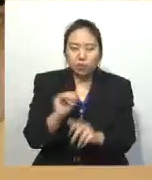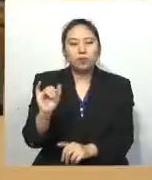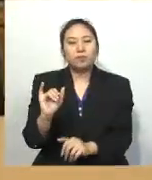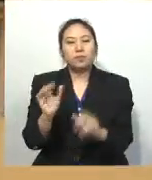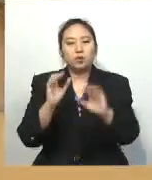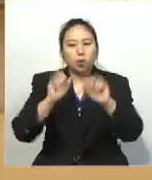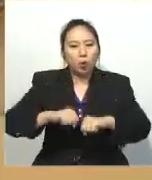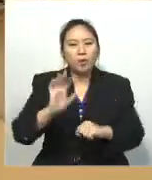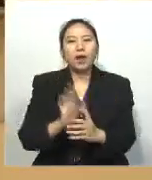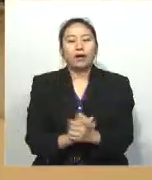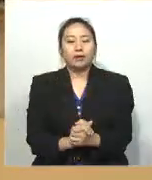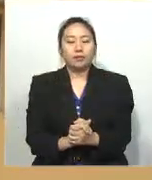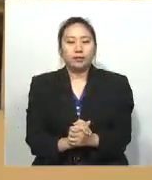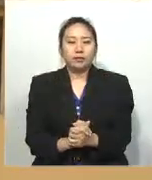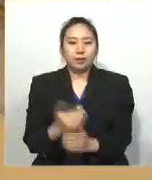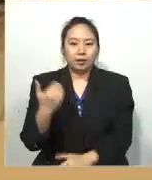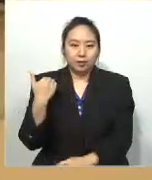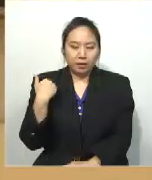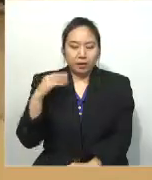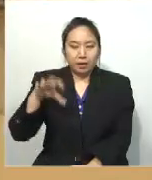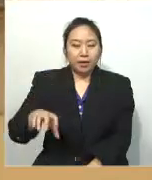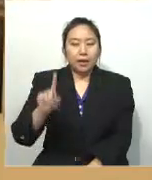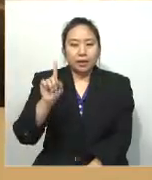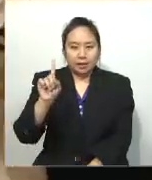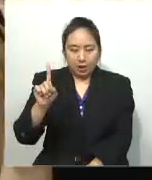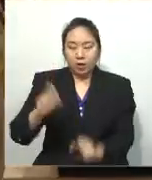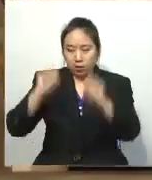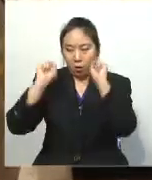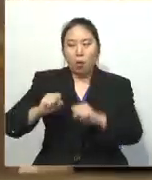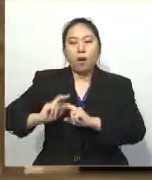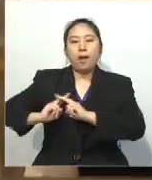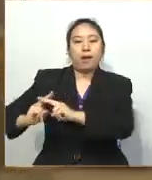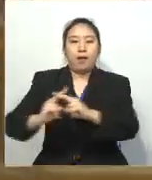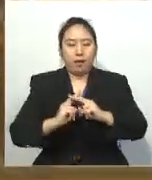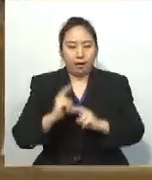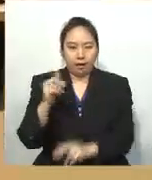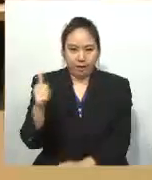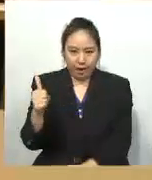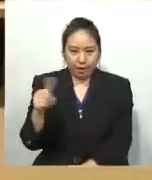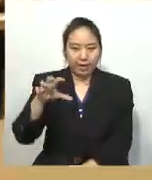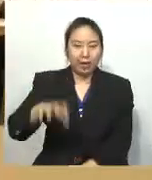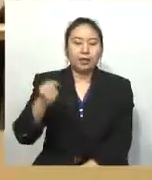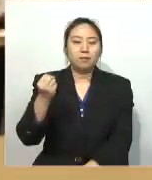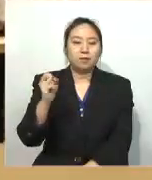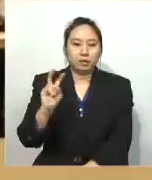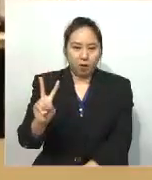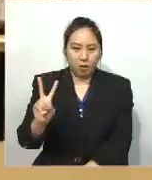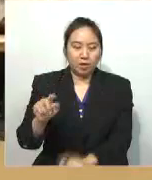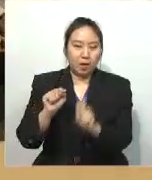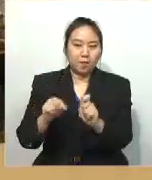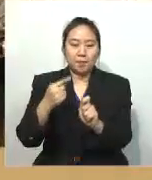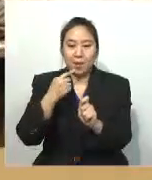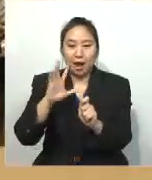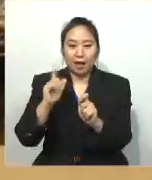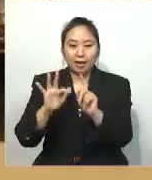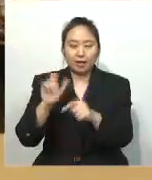ะแต่ว่ามีเพียงเขต1เขตนะคะที่สามารถตกลงกันได้ก็คือเขต12ค่ะที่อำเภอปากช่องย